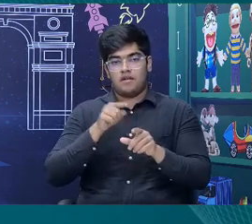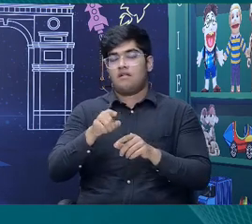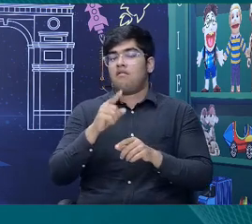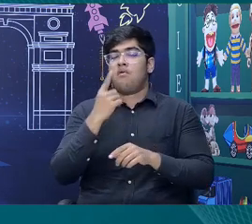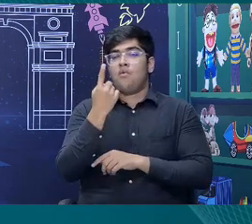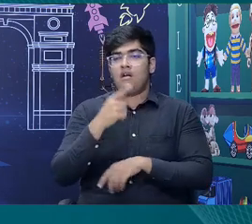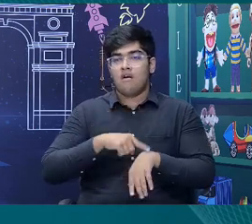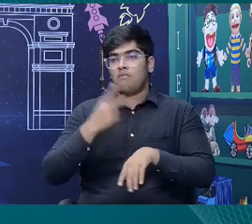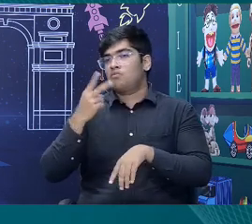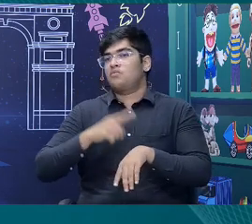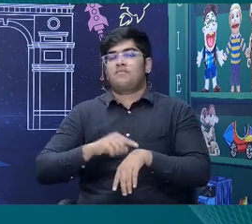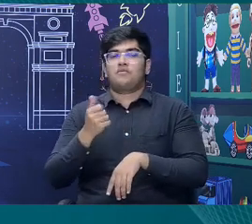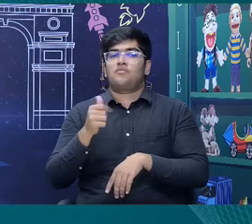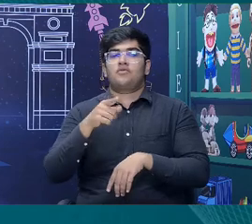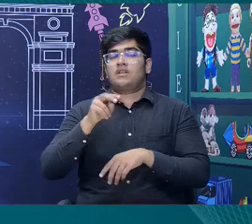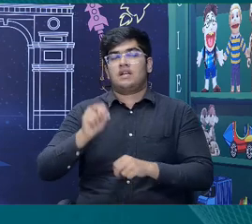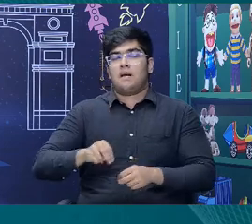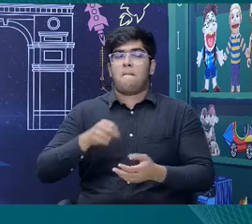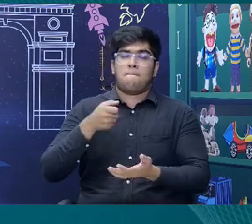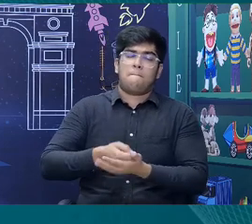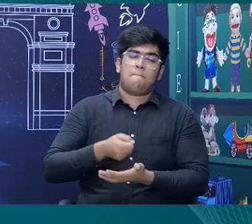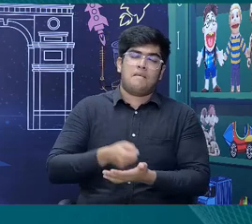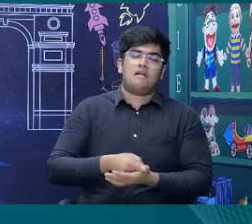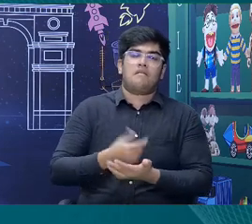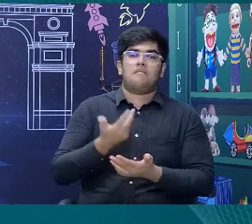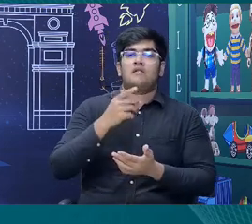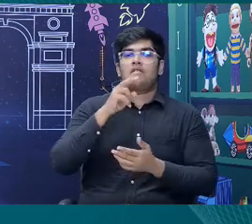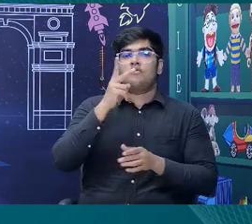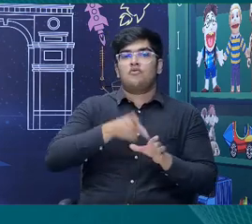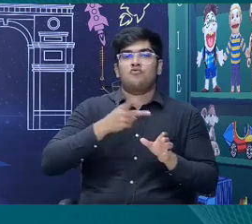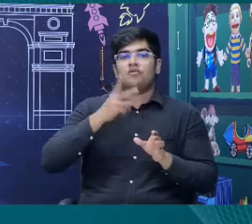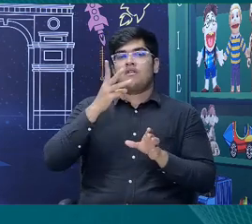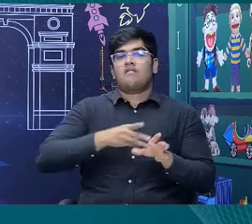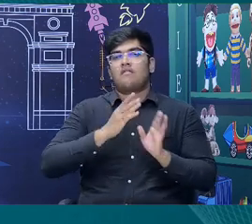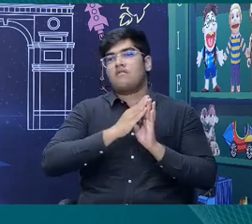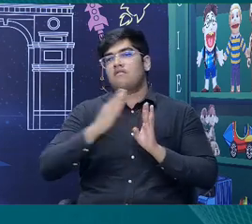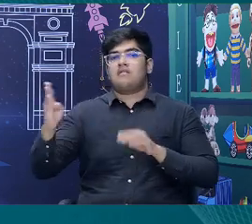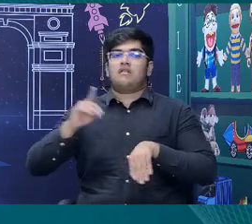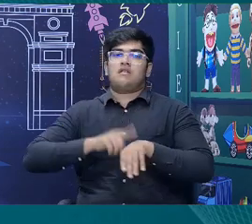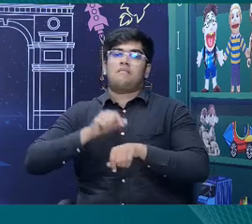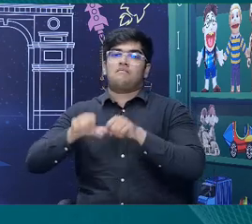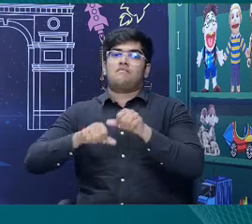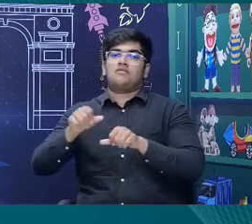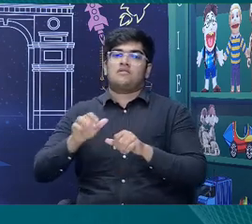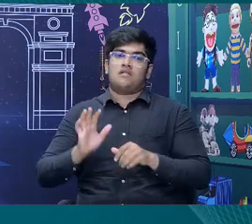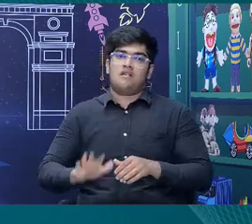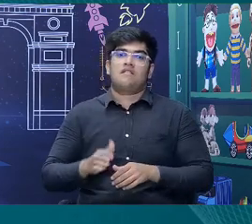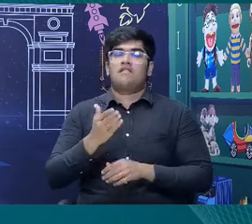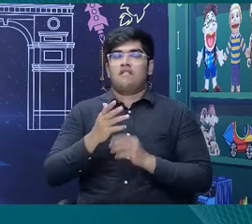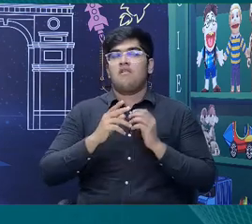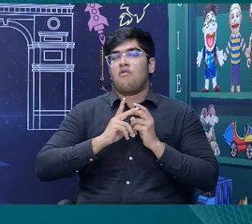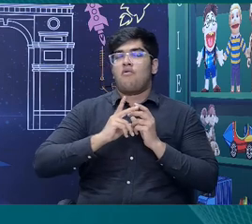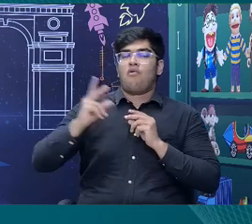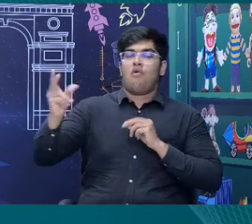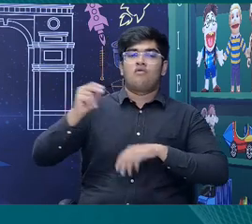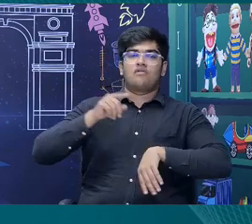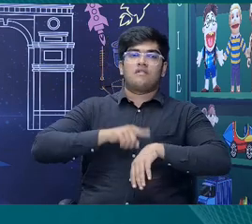नहीं है तो इसमें 10 15 सेशन से लेके ू इयर्स थ्री इयर्स तक ये चलता है तो यह सबसे लंबा थेरेपी का